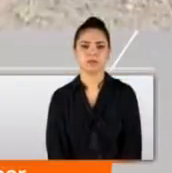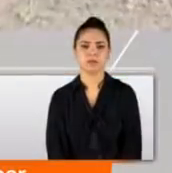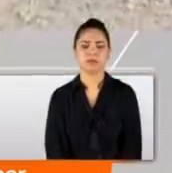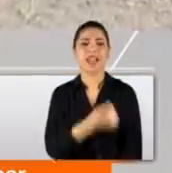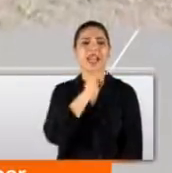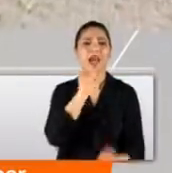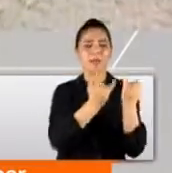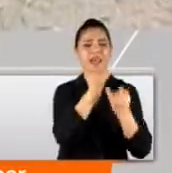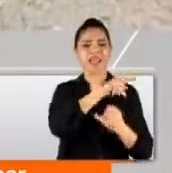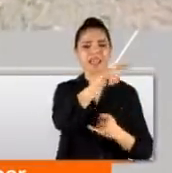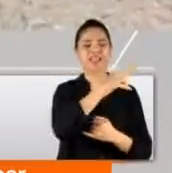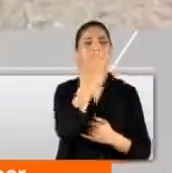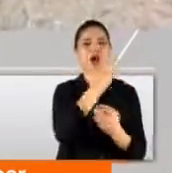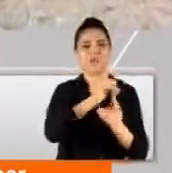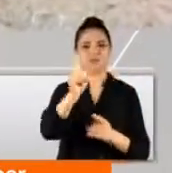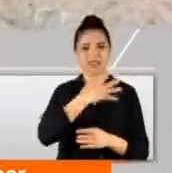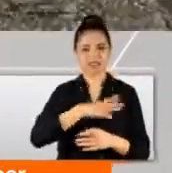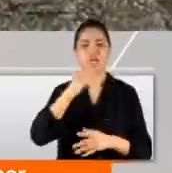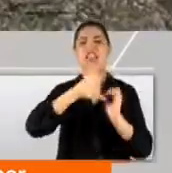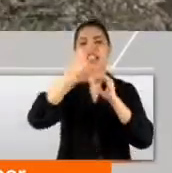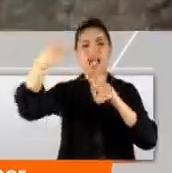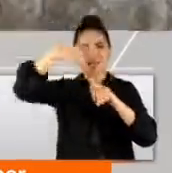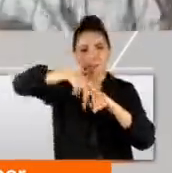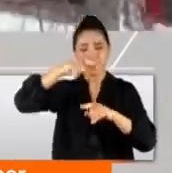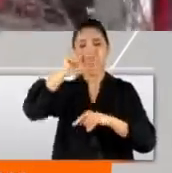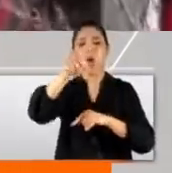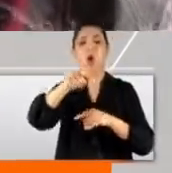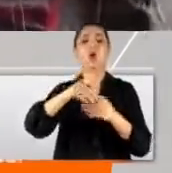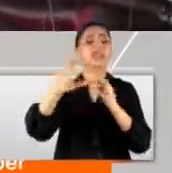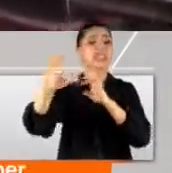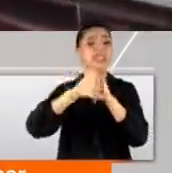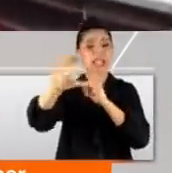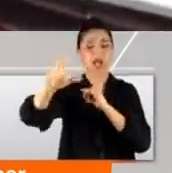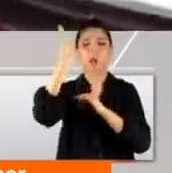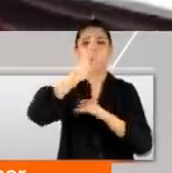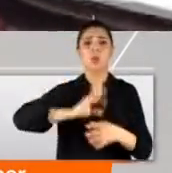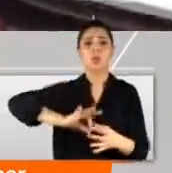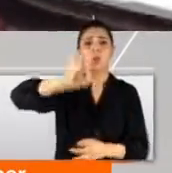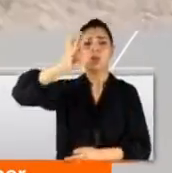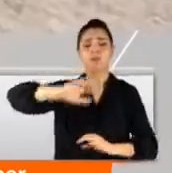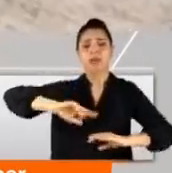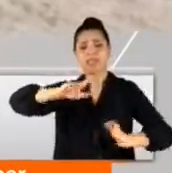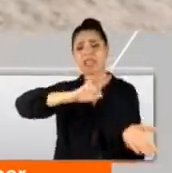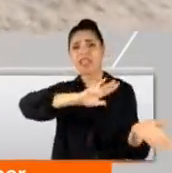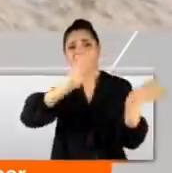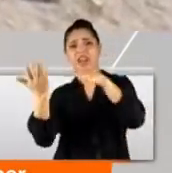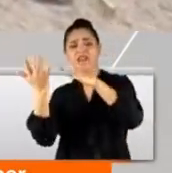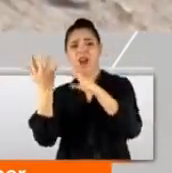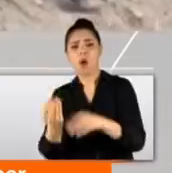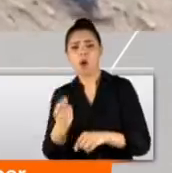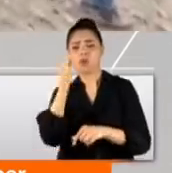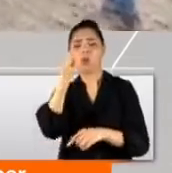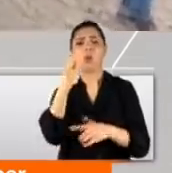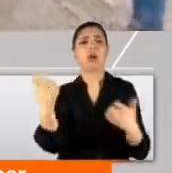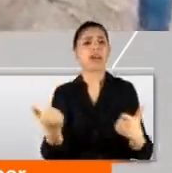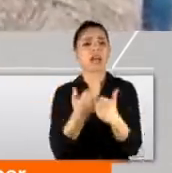Abi kardeş okula gitmek için servise binmişti. O servis 300 metrelik uçurumdan yuvarlandı. İki kardeşin hayatını kaybettiği